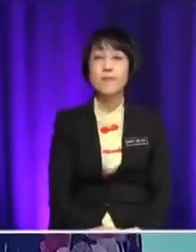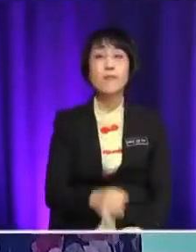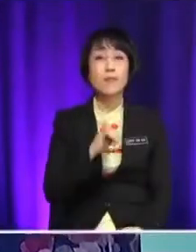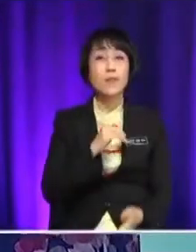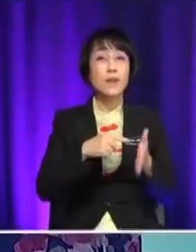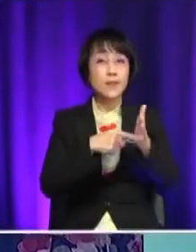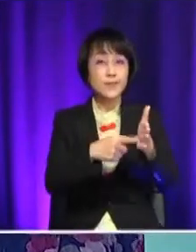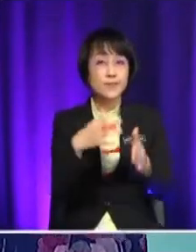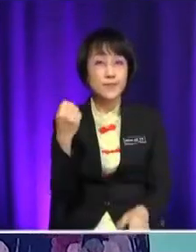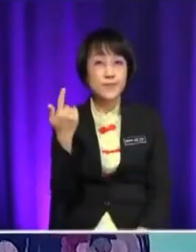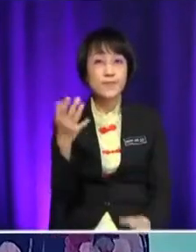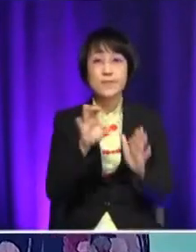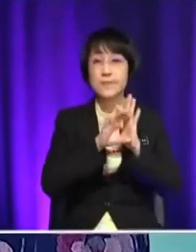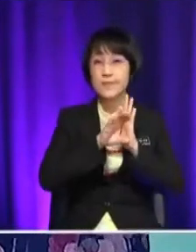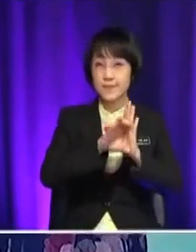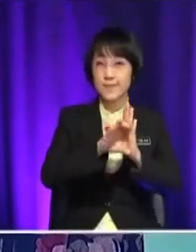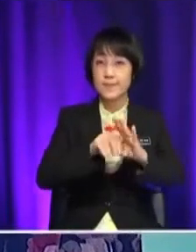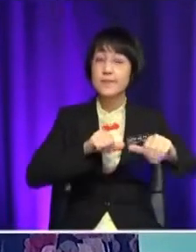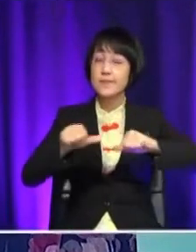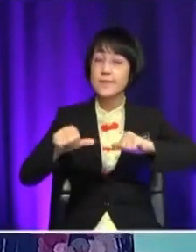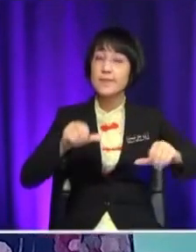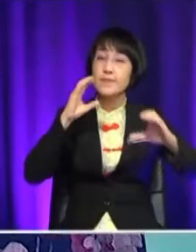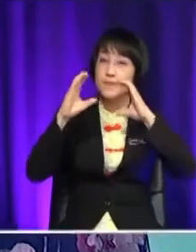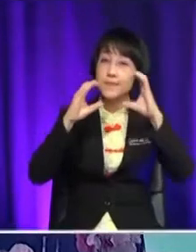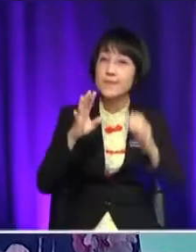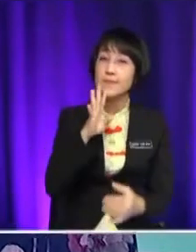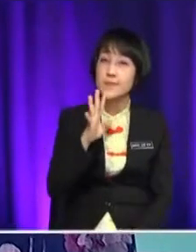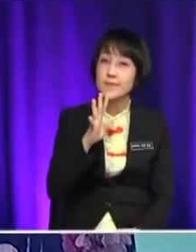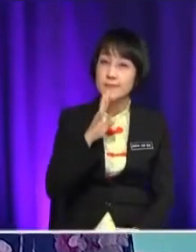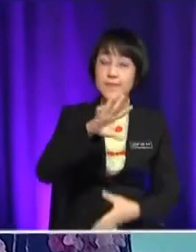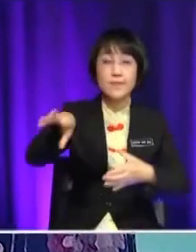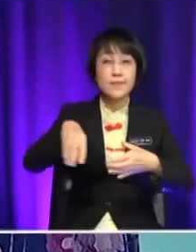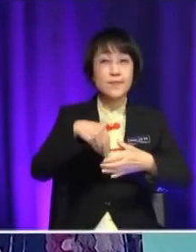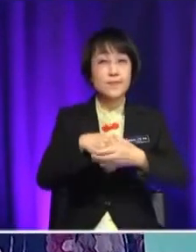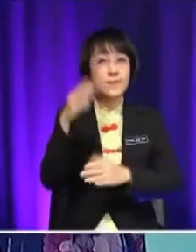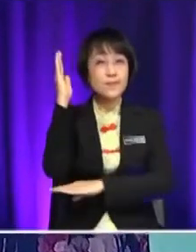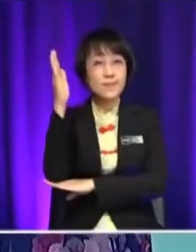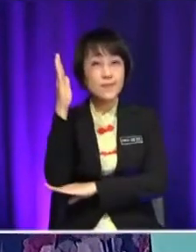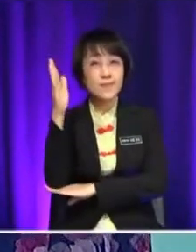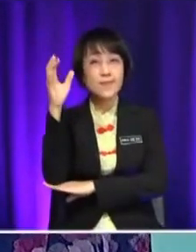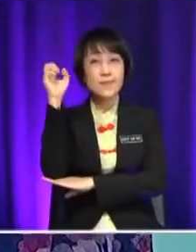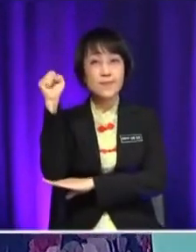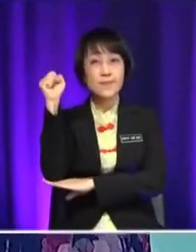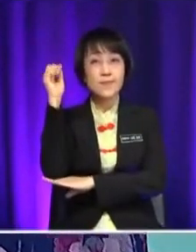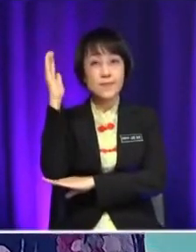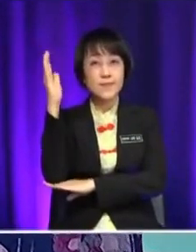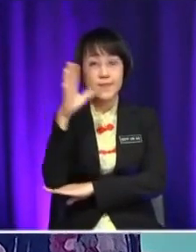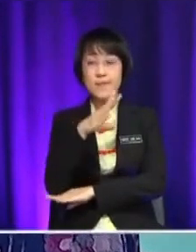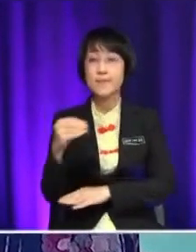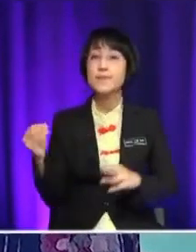tadi beberapa contoh. Iaitu aktiviti komunikasi lisan yang melibatkan ceramah, syarahan dan juga